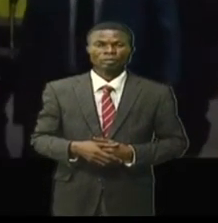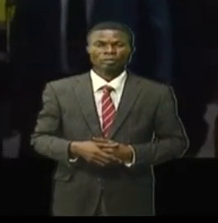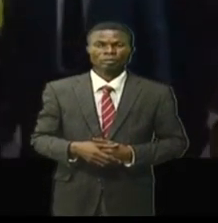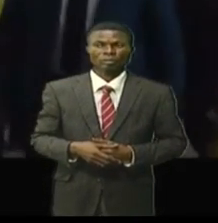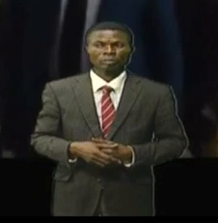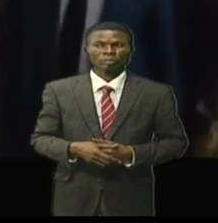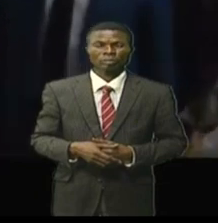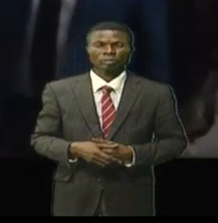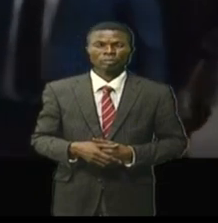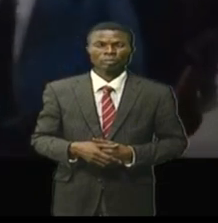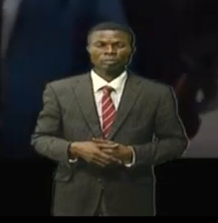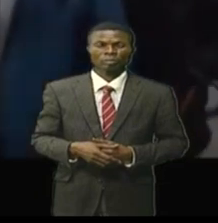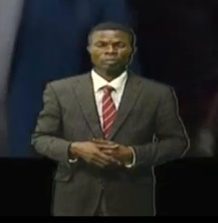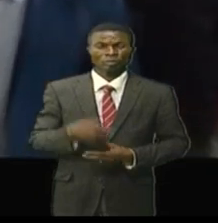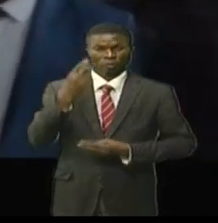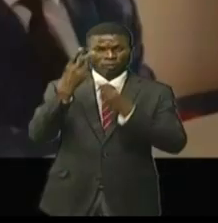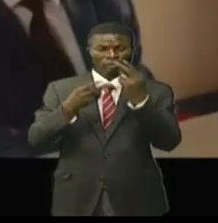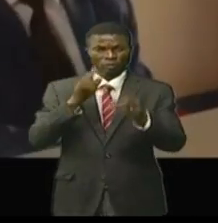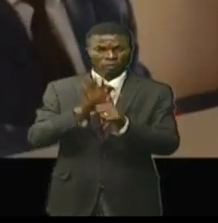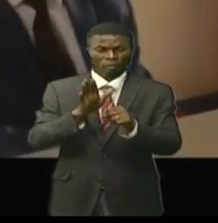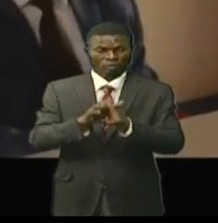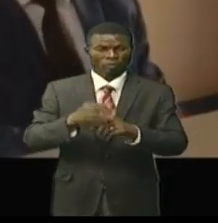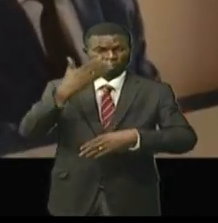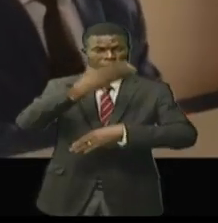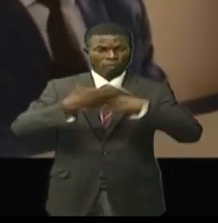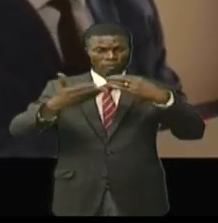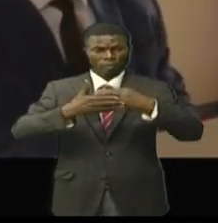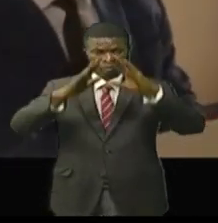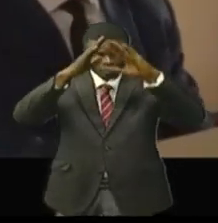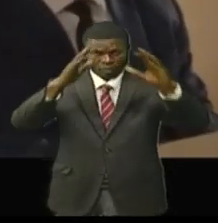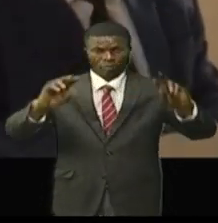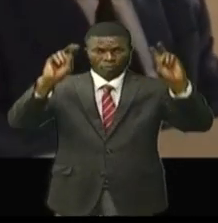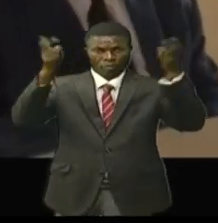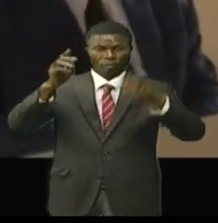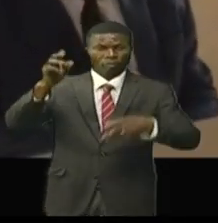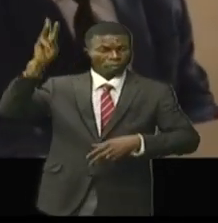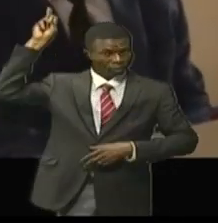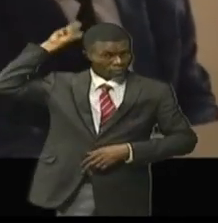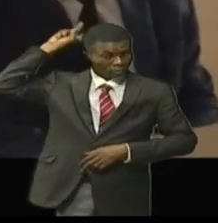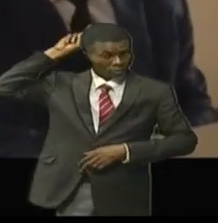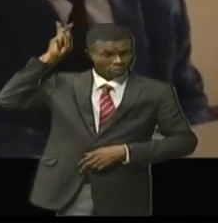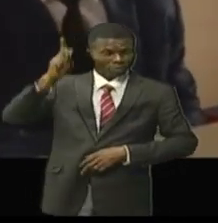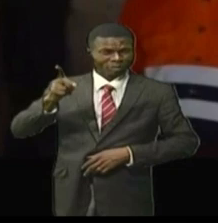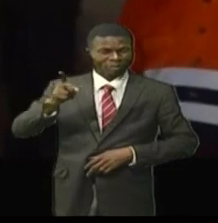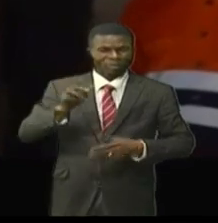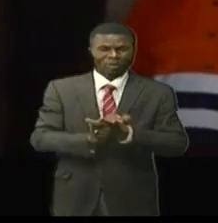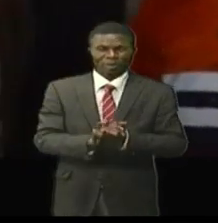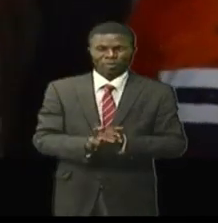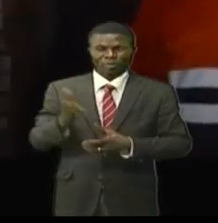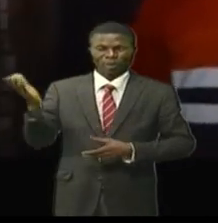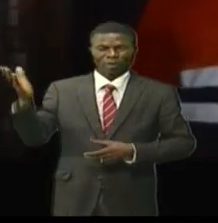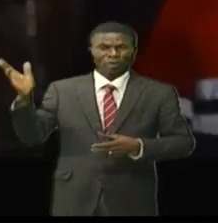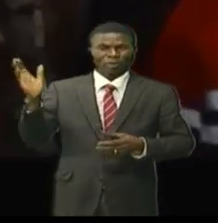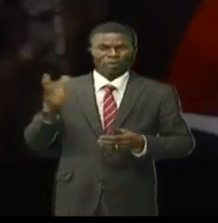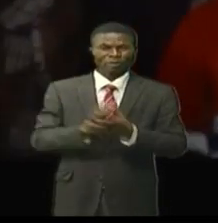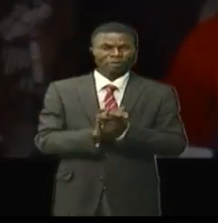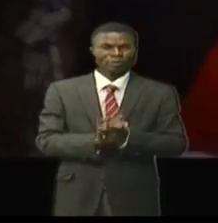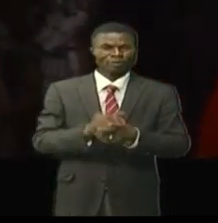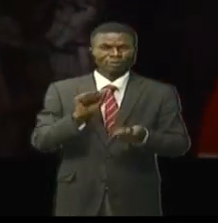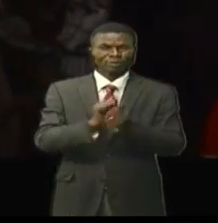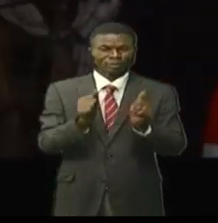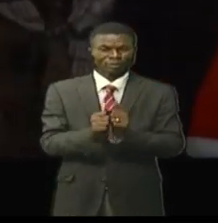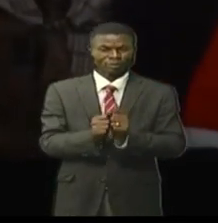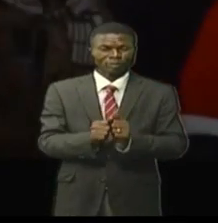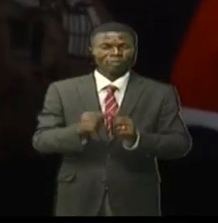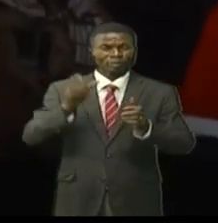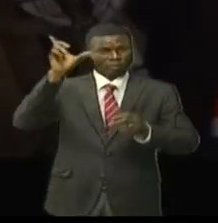sur place, elle a visité différents chantiers en construction dans la ville de Kolwezi. Idvan s'est fait accompagner du ministre provincial de